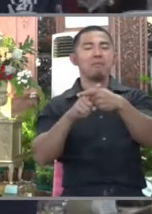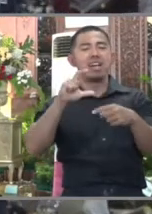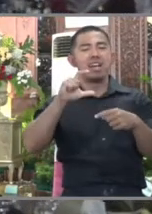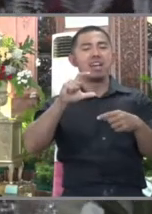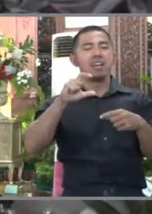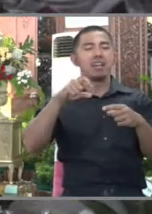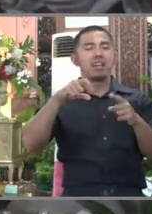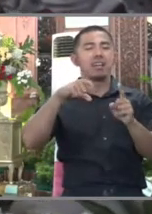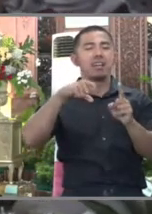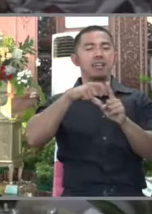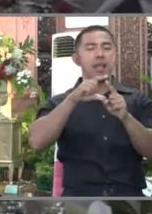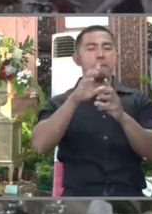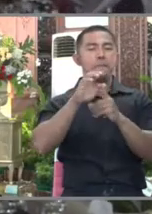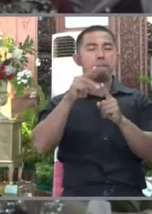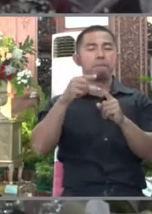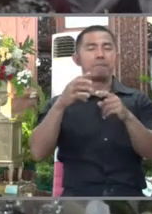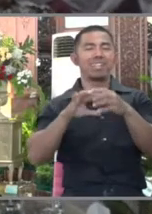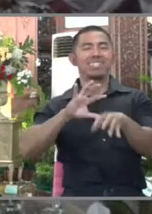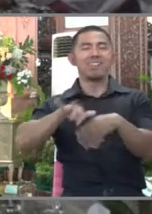disampaikan ke saya. Oke.